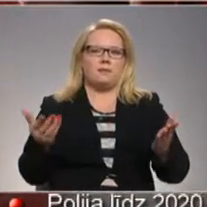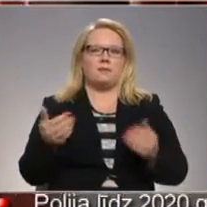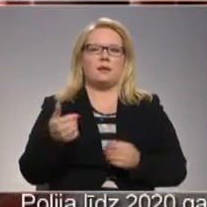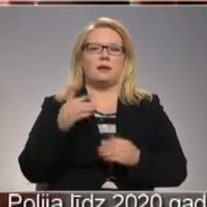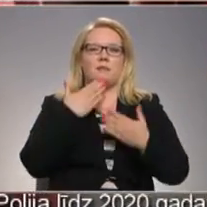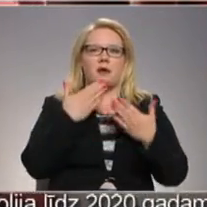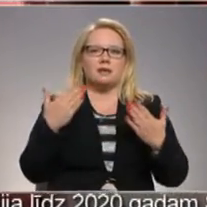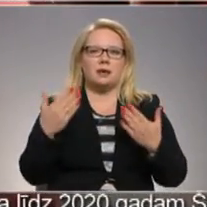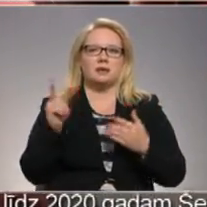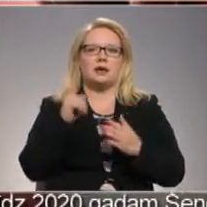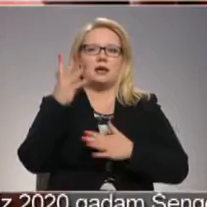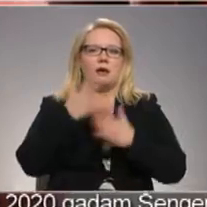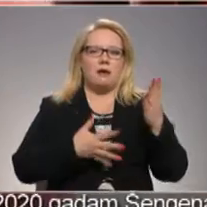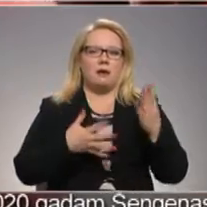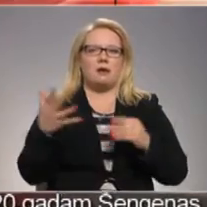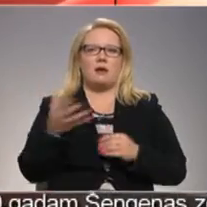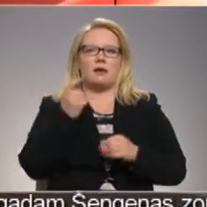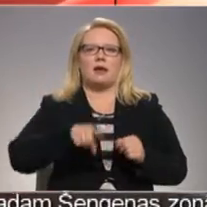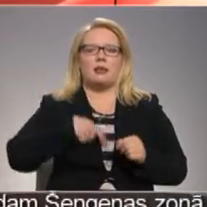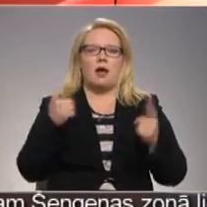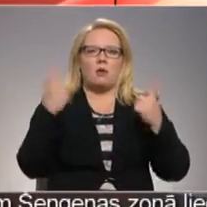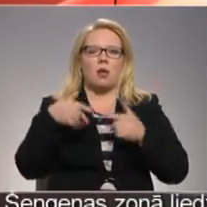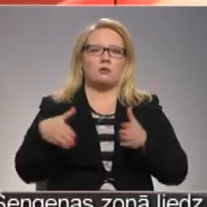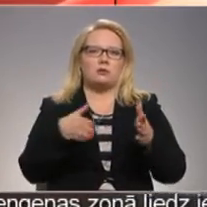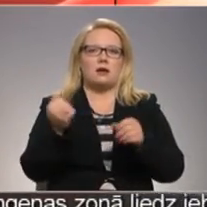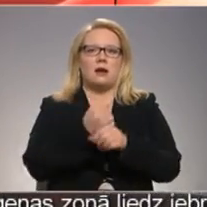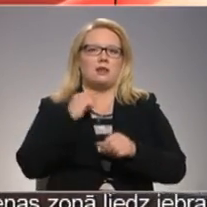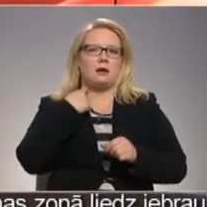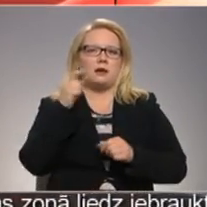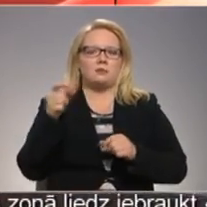Paldies, tā tad ir jārēķinās ar ilgāku laiku ceļā gan rīdzniekiem, gan pilsētas viesiem.